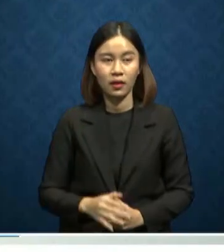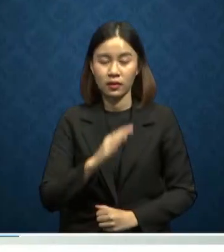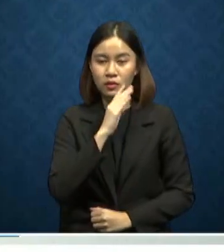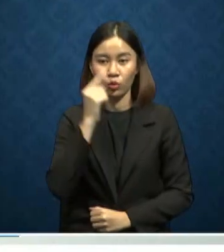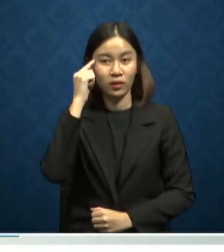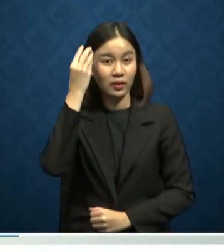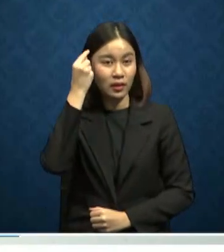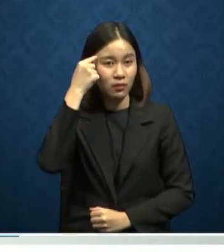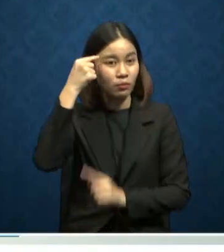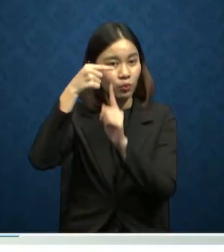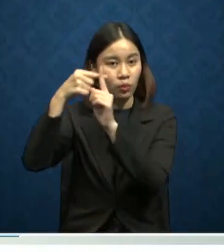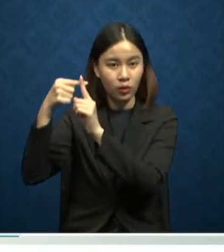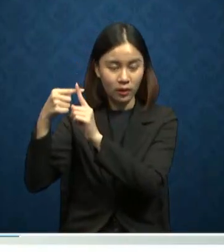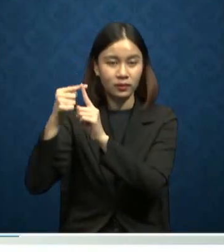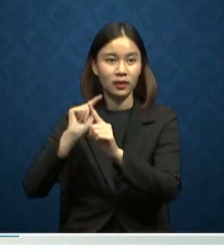คิดในแง่บวก